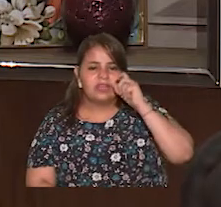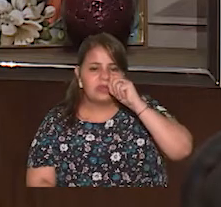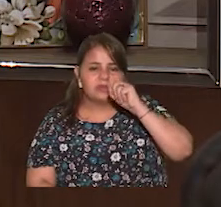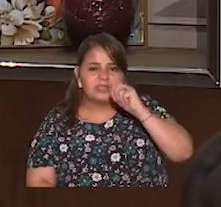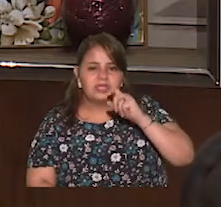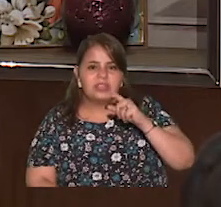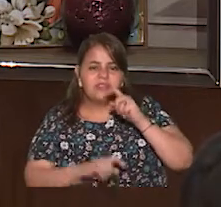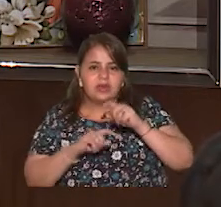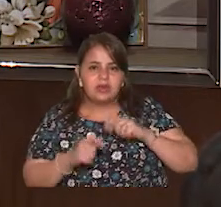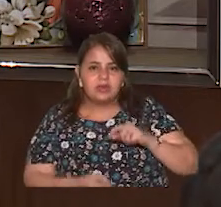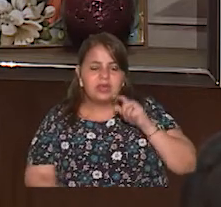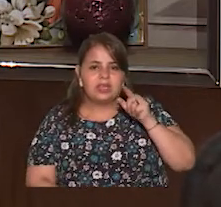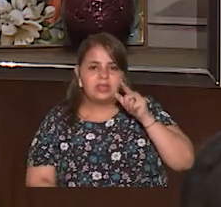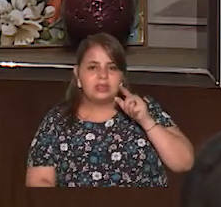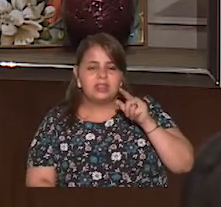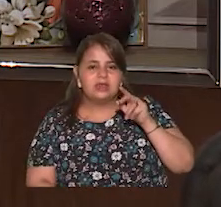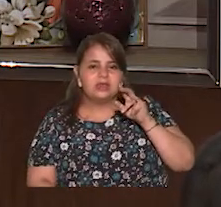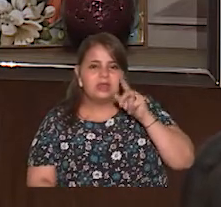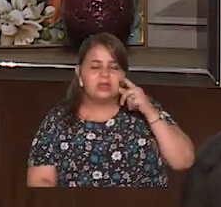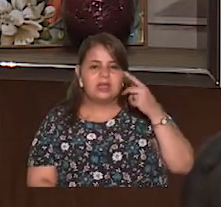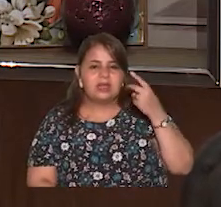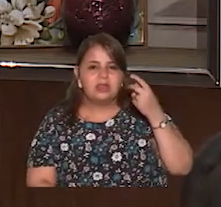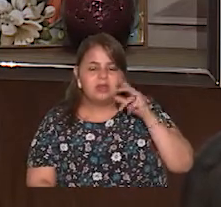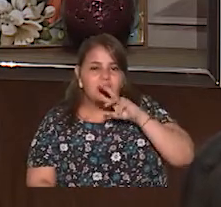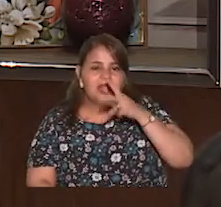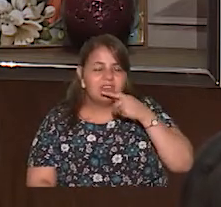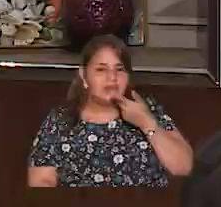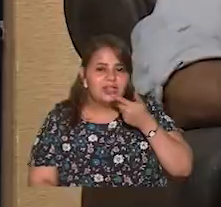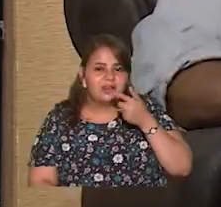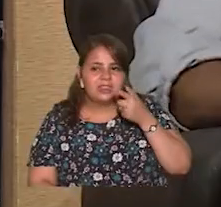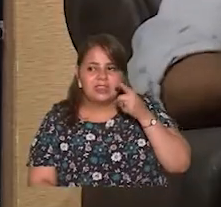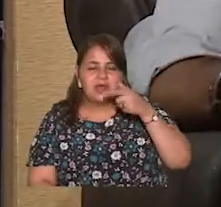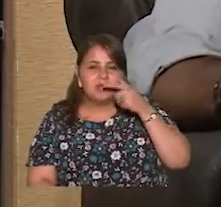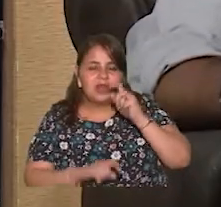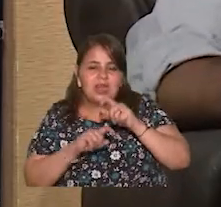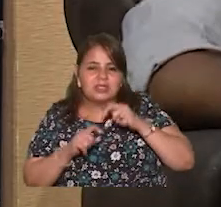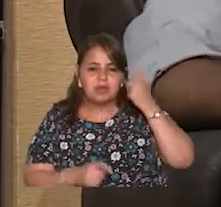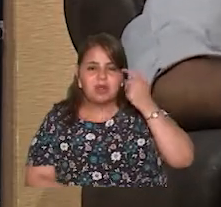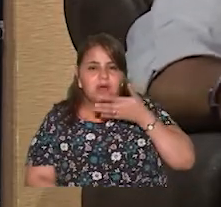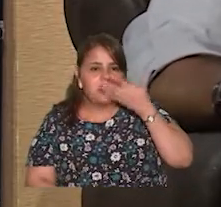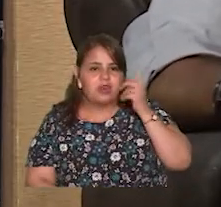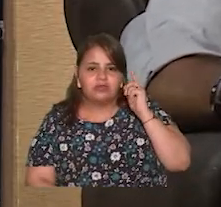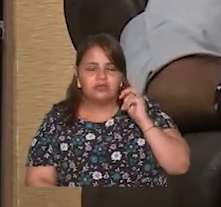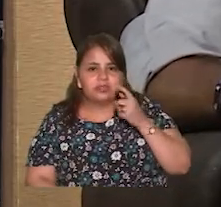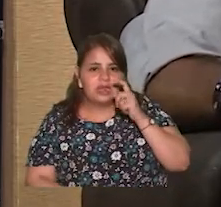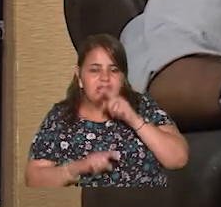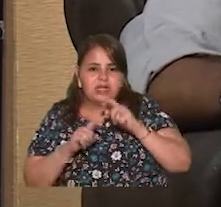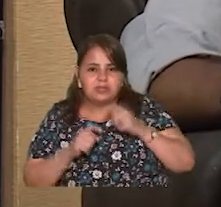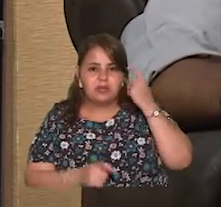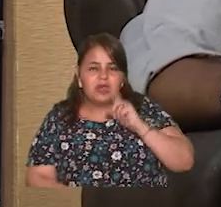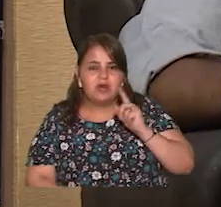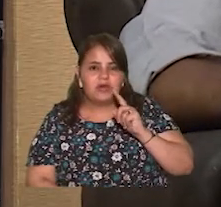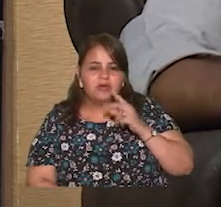50 و50، حضرتك كان ليك رأي مختلف عن كده. أنا ما أعرفش النسب، يعني ما أعرفش النسب، الاتنين أدوارهم